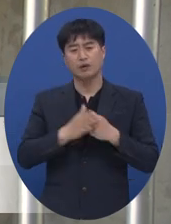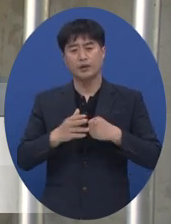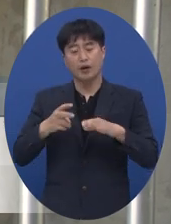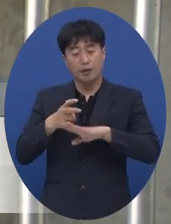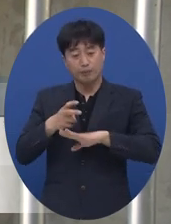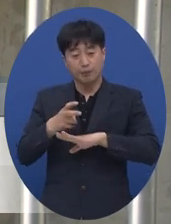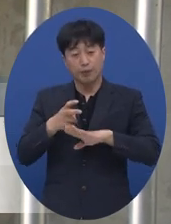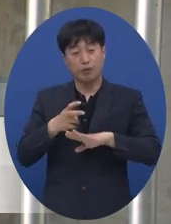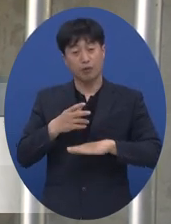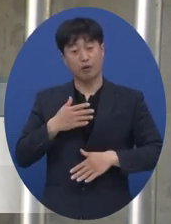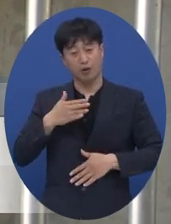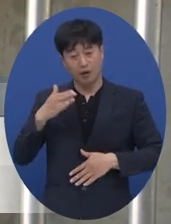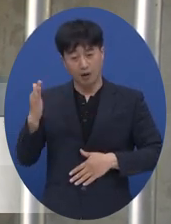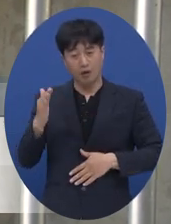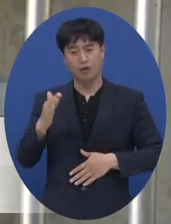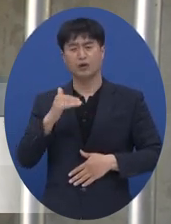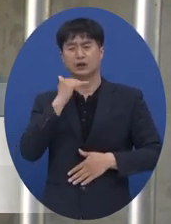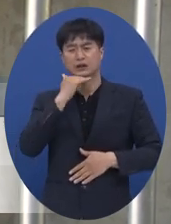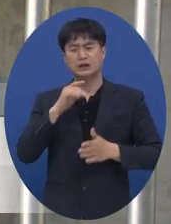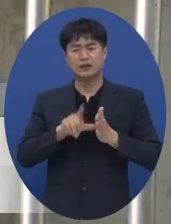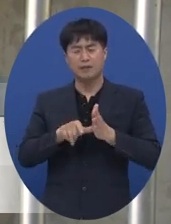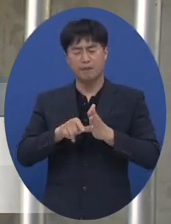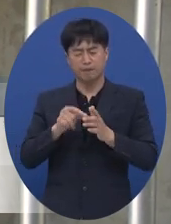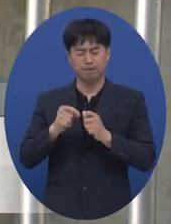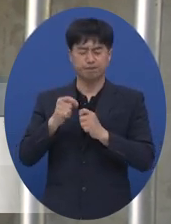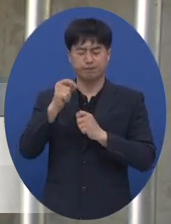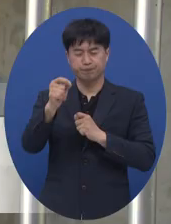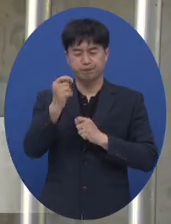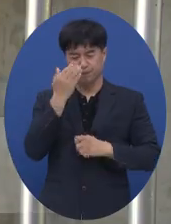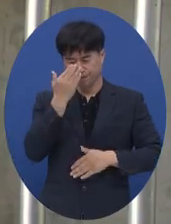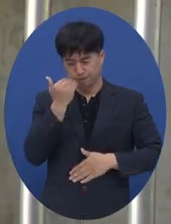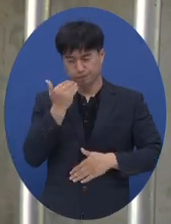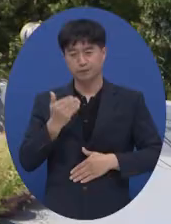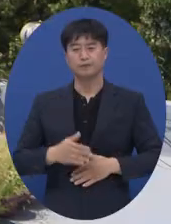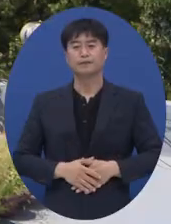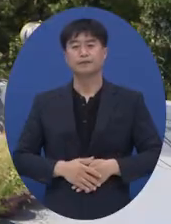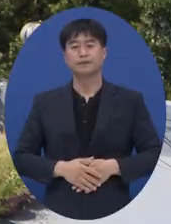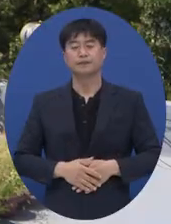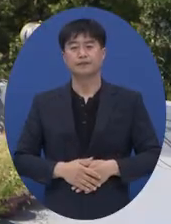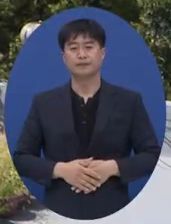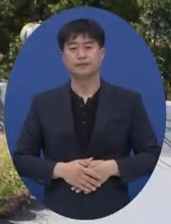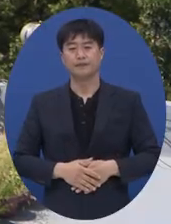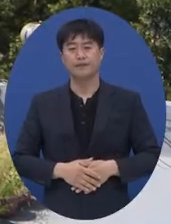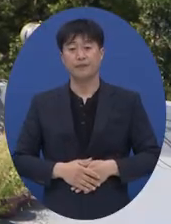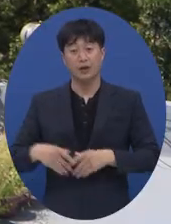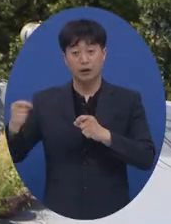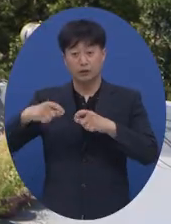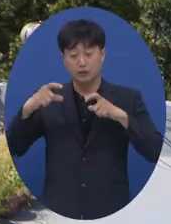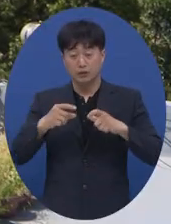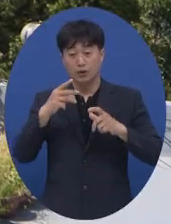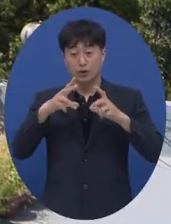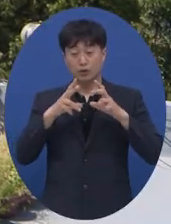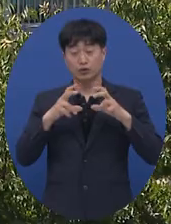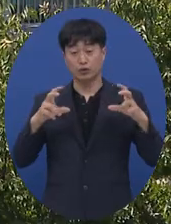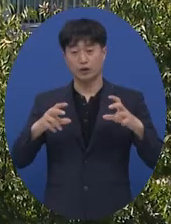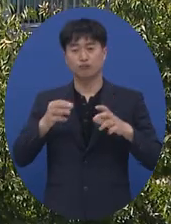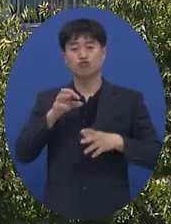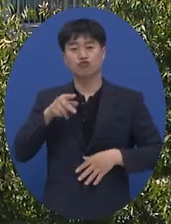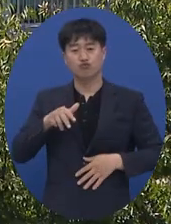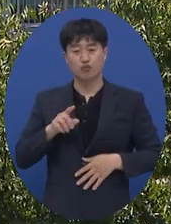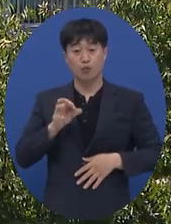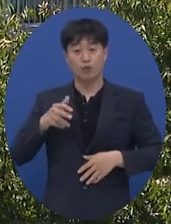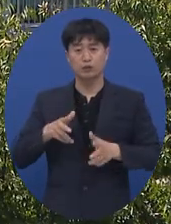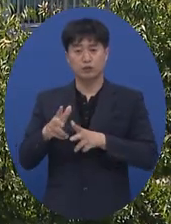되니까 여기서 버스 타고 나가기도 하고 기다리는 시간이 오래 걸립니다. 인근 지역인 성남시 중원구와